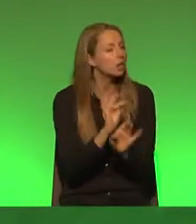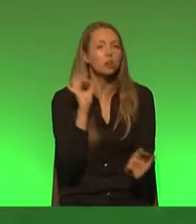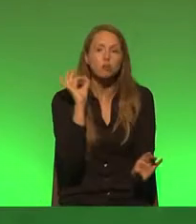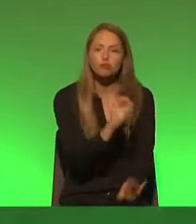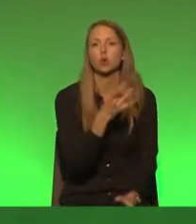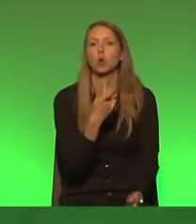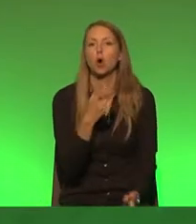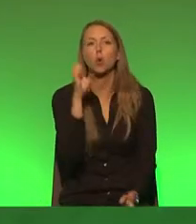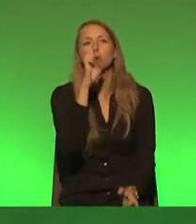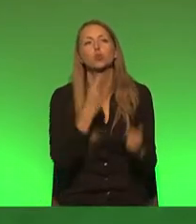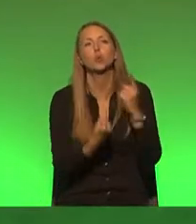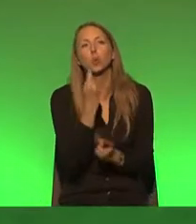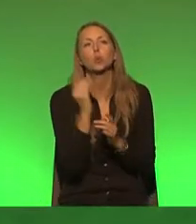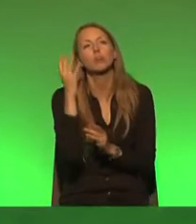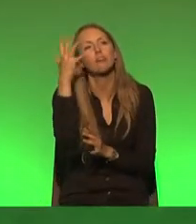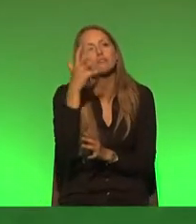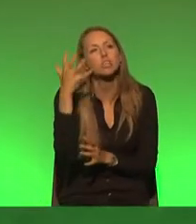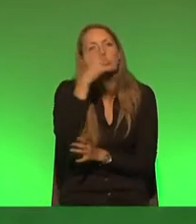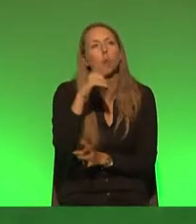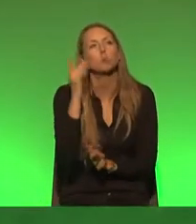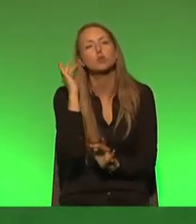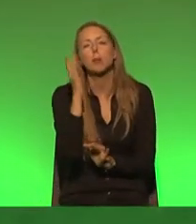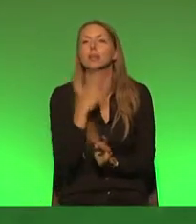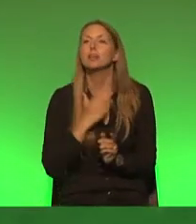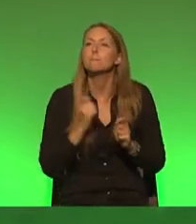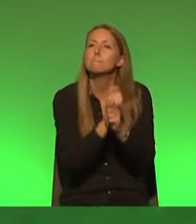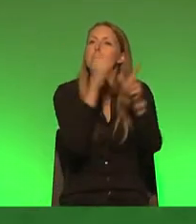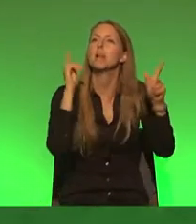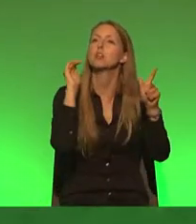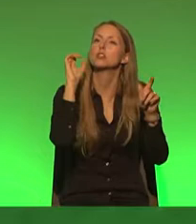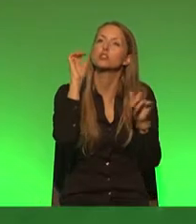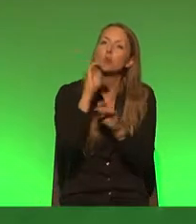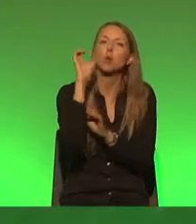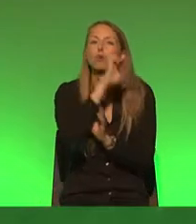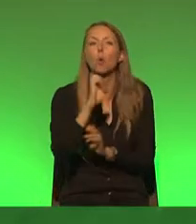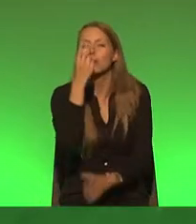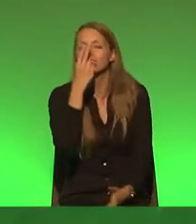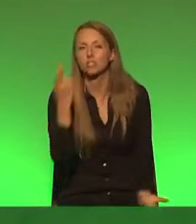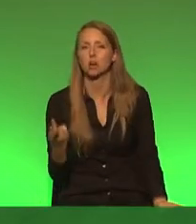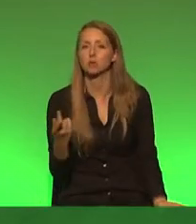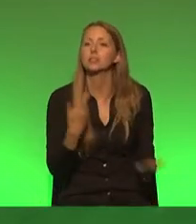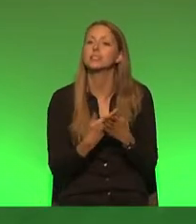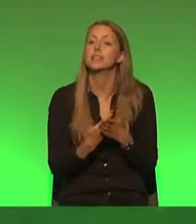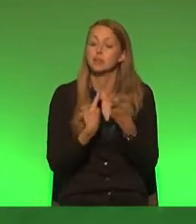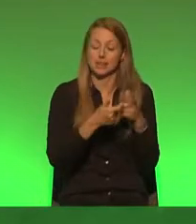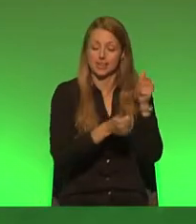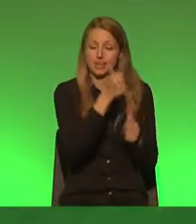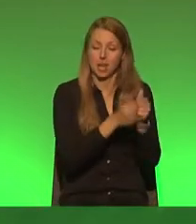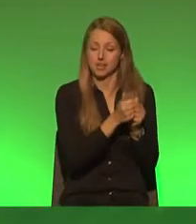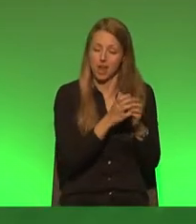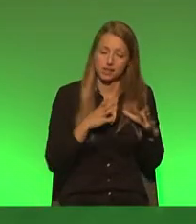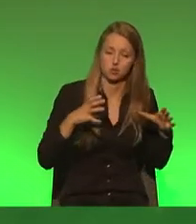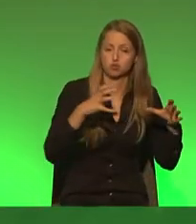aus, Vision zu finden, wie unser Europa aussieht. Und da möchte ich mit euch allen, mit den Kandidatinnen und Kandidaten, aber insbesondere natürlich in